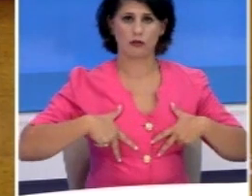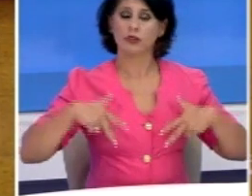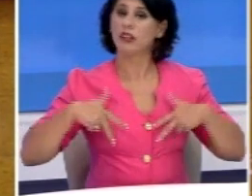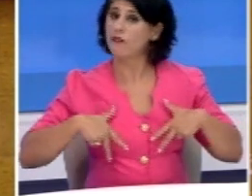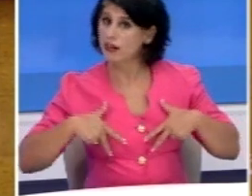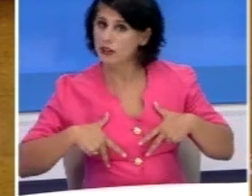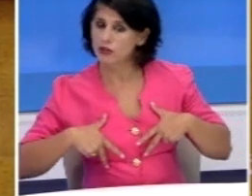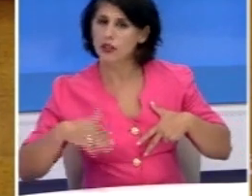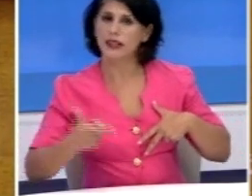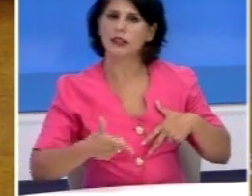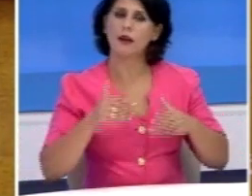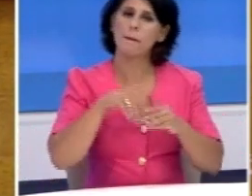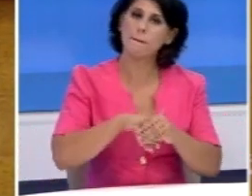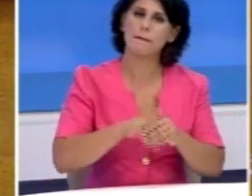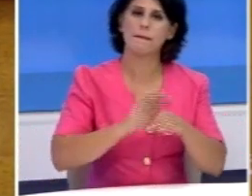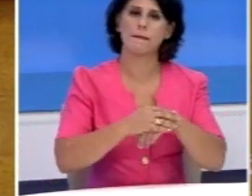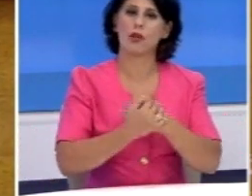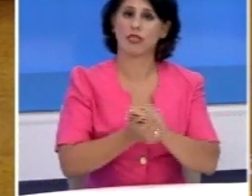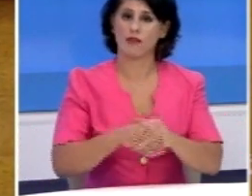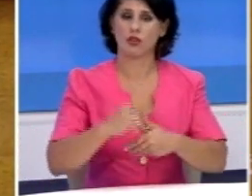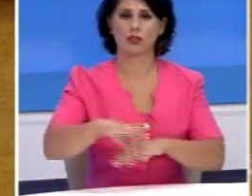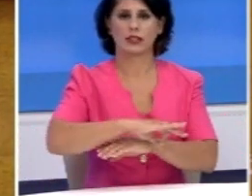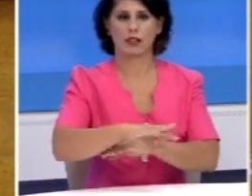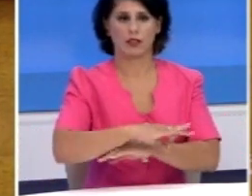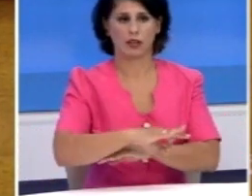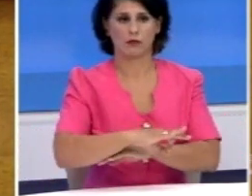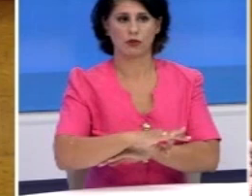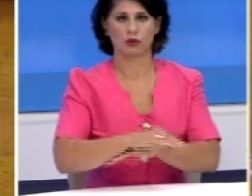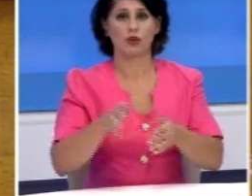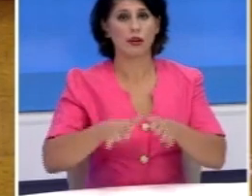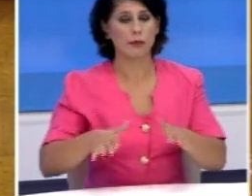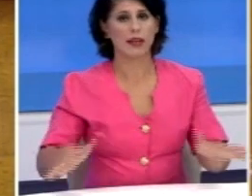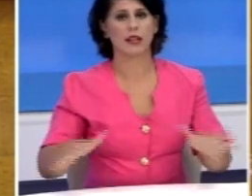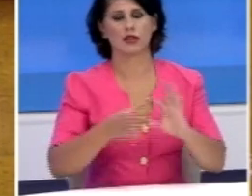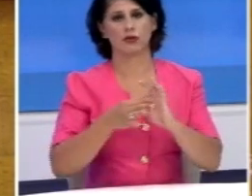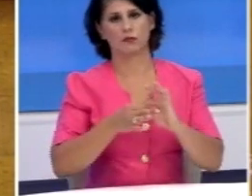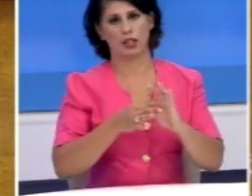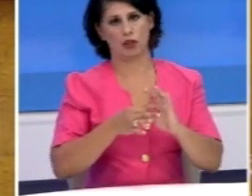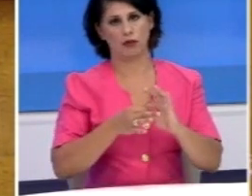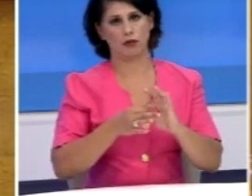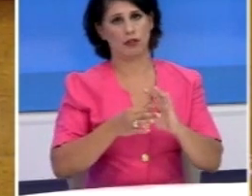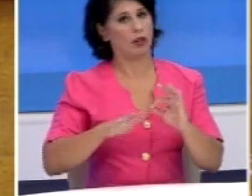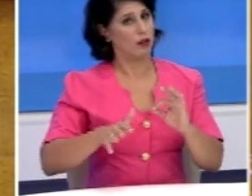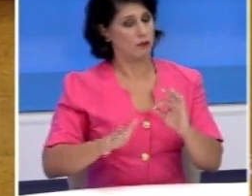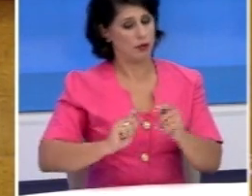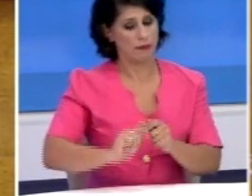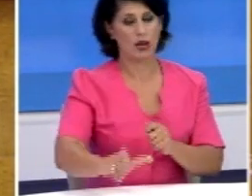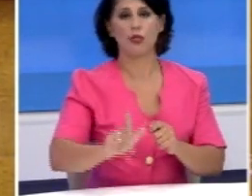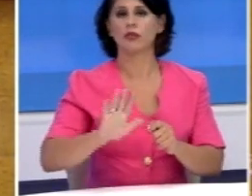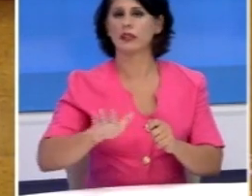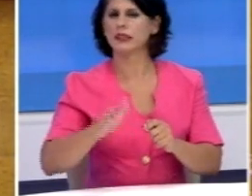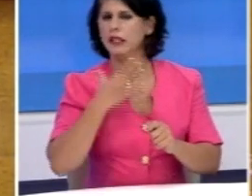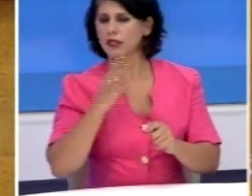κυβερνήσεων. Είναι μέρος των ενδιαφερόντων και σχεδιασμών των ιμπεριαλιστικών συμμαχιών σας. Μπορεί να πυροδοτήσει